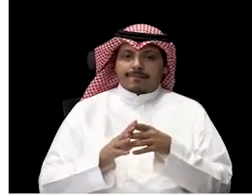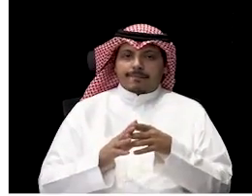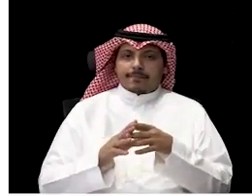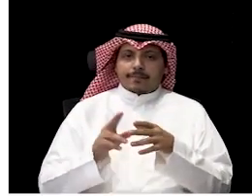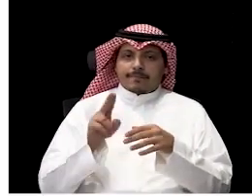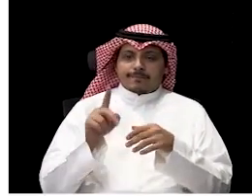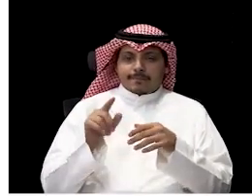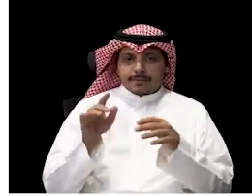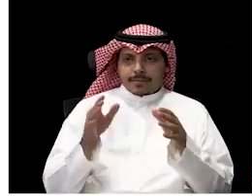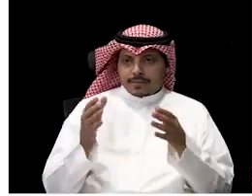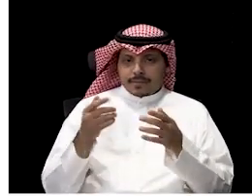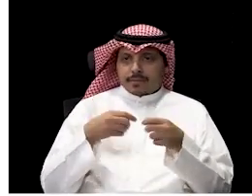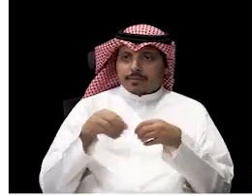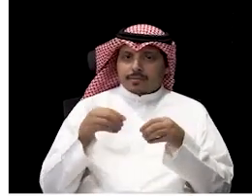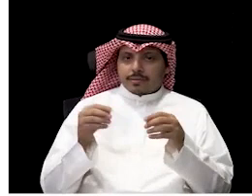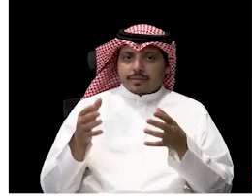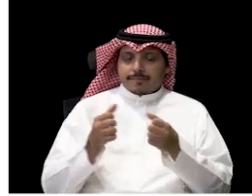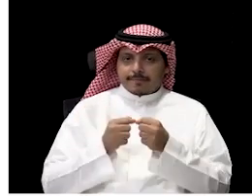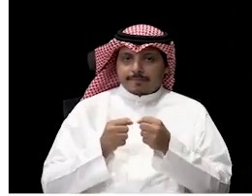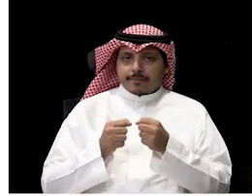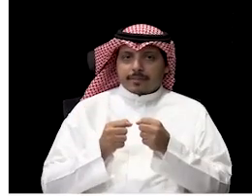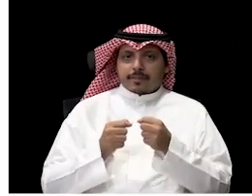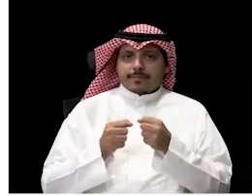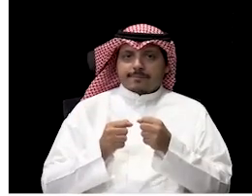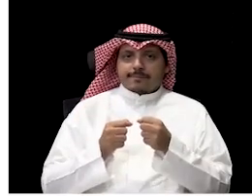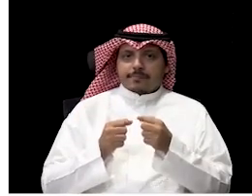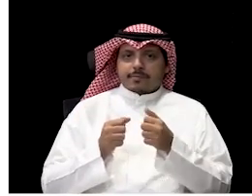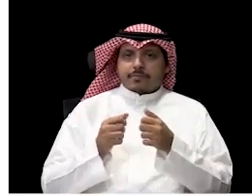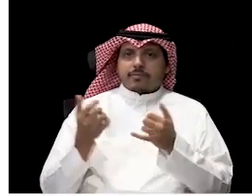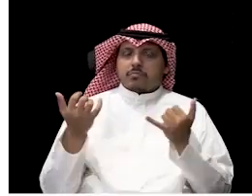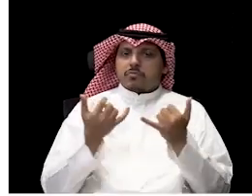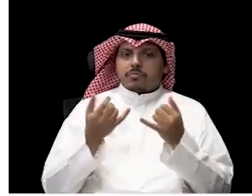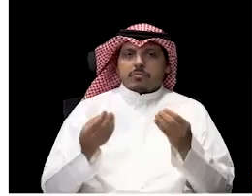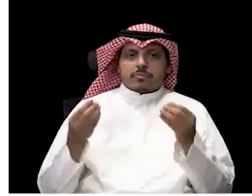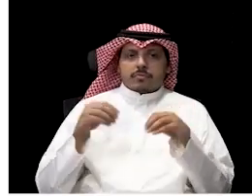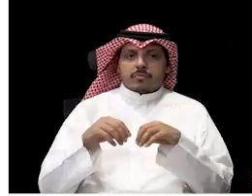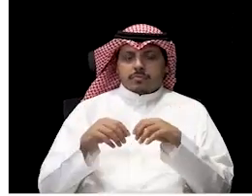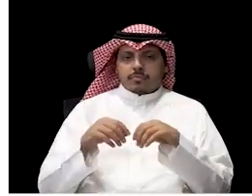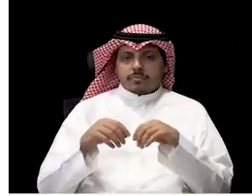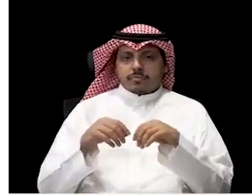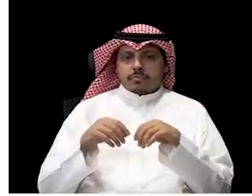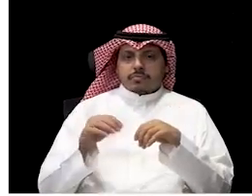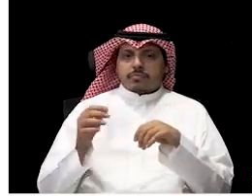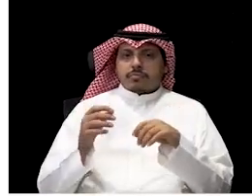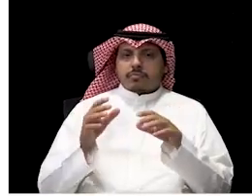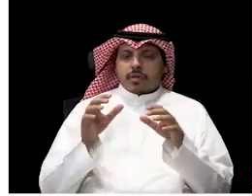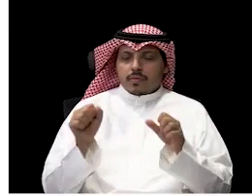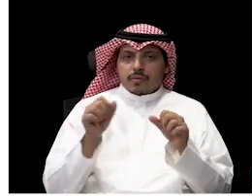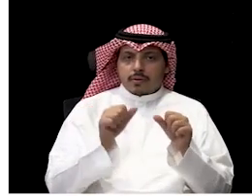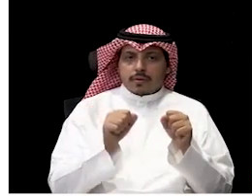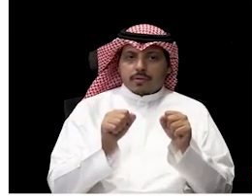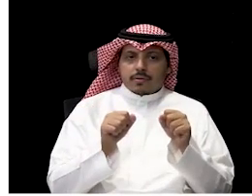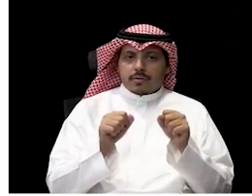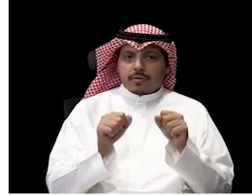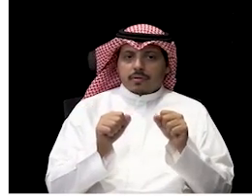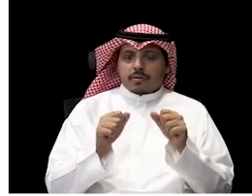الاستهلاك والحرص على الادخار. الادخار جدا مهم حتى تؤمن ماذا؟ تؤمن